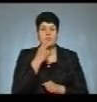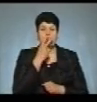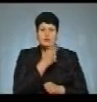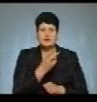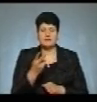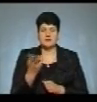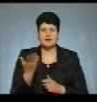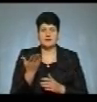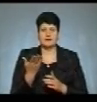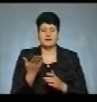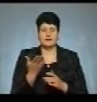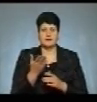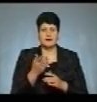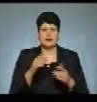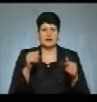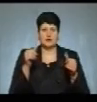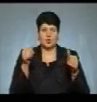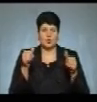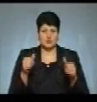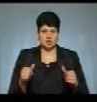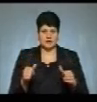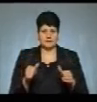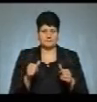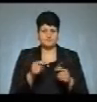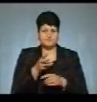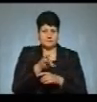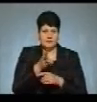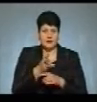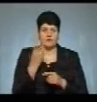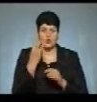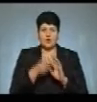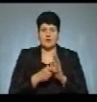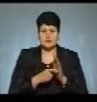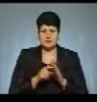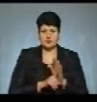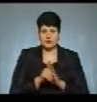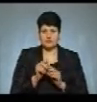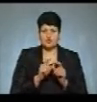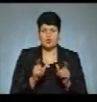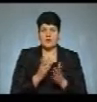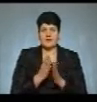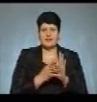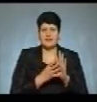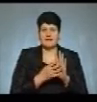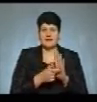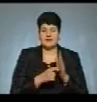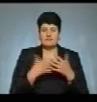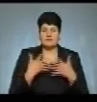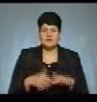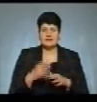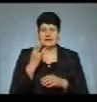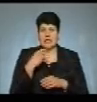маємо інтерактивні дошки в трьох класах початкових. В школі є 9 класів, де вже 3 роки